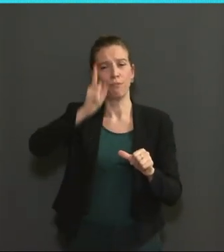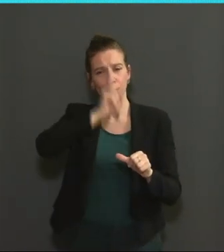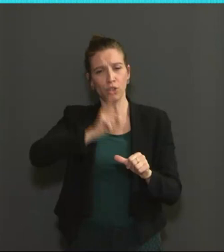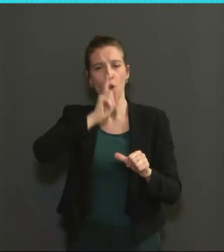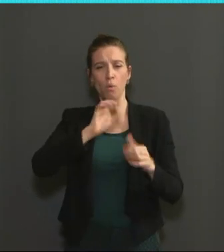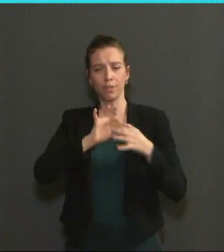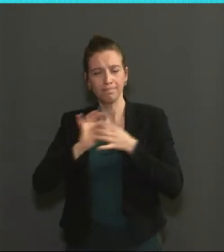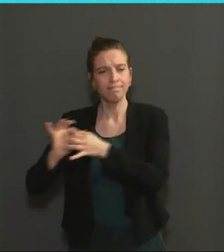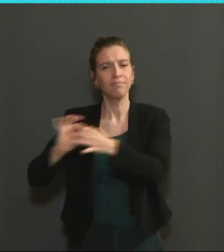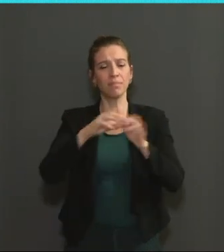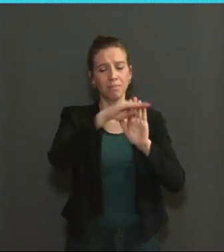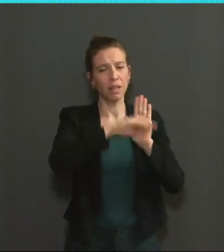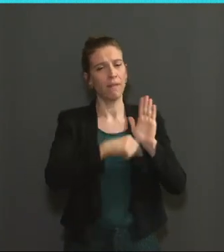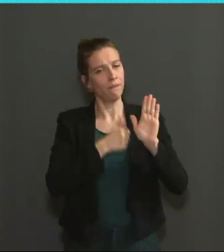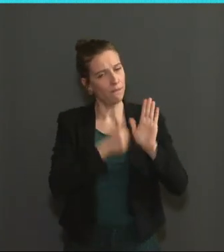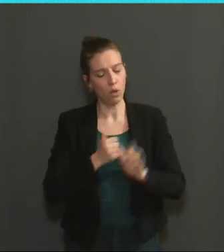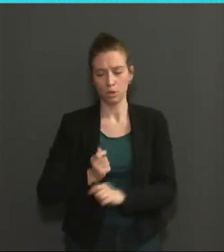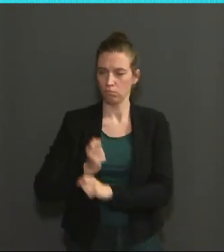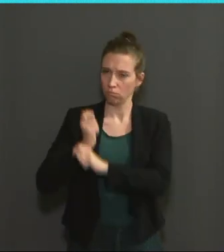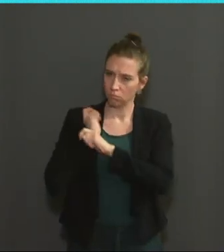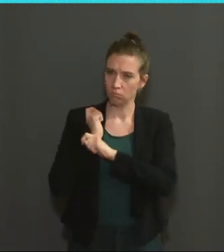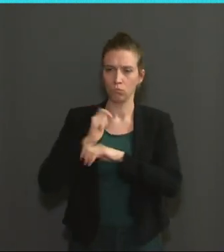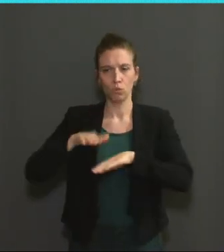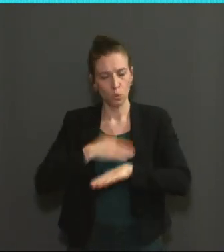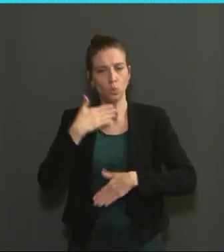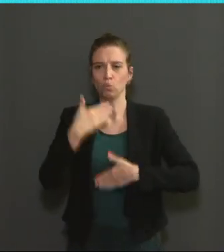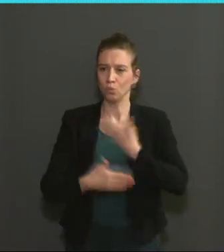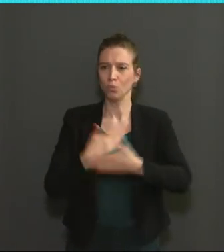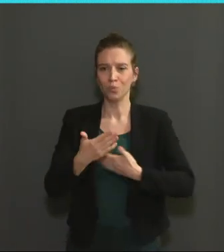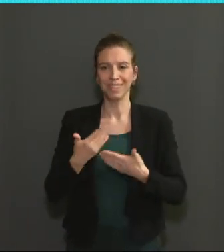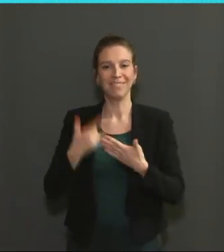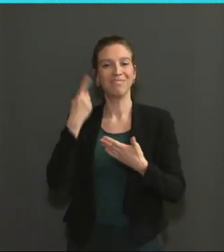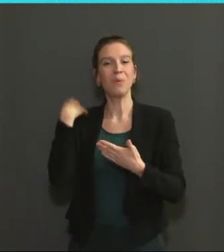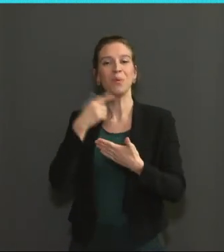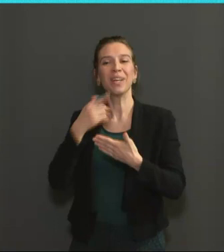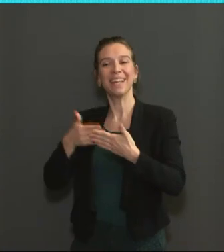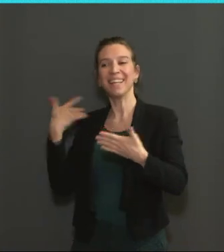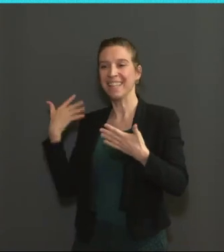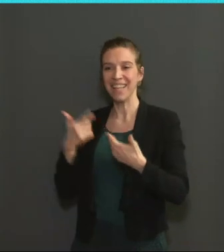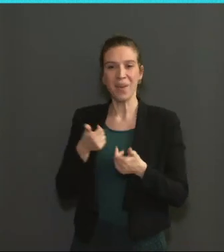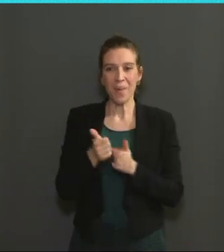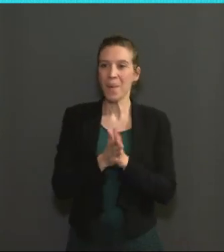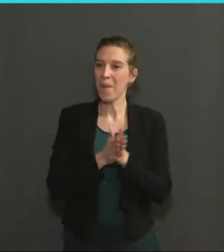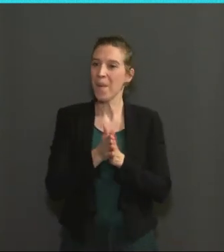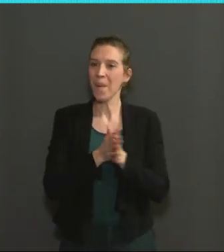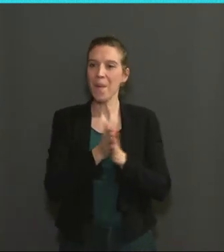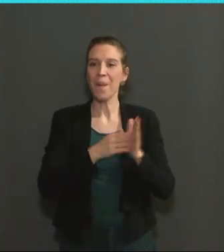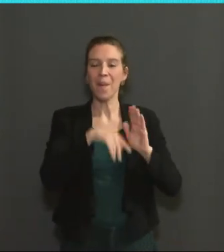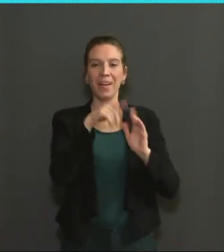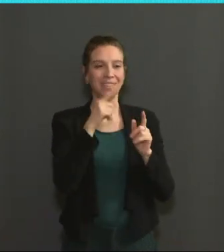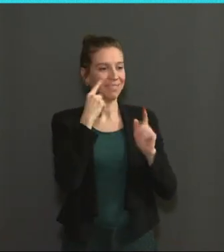maatregelen de voorb Wek hebben we immers getoond dat we met de huidige set aan maatregelen de besmettingen flink kunnen